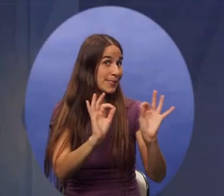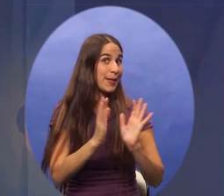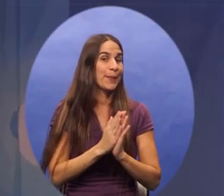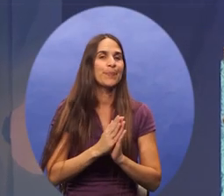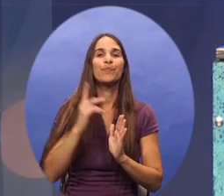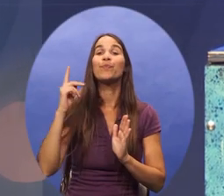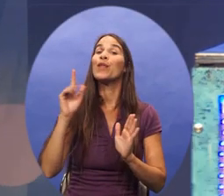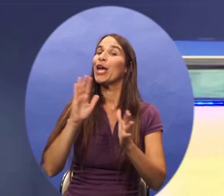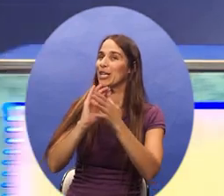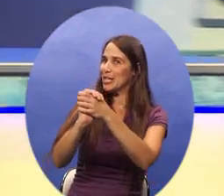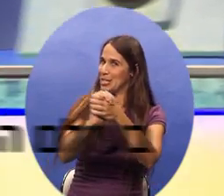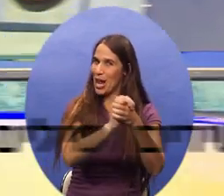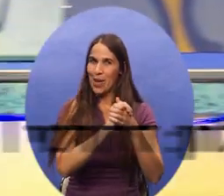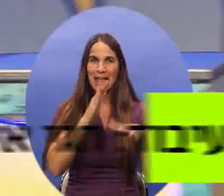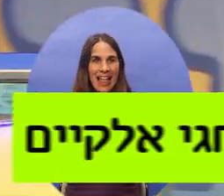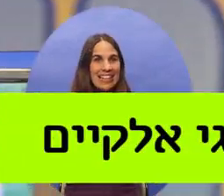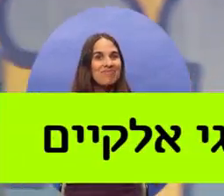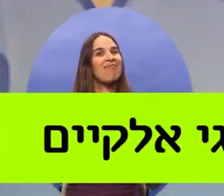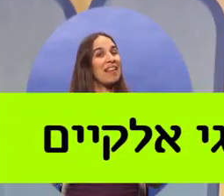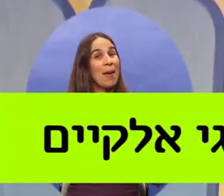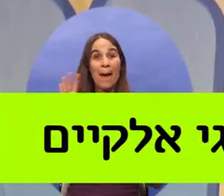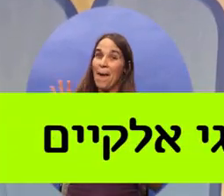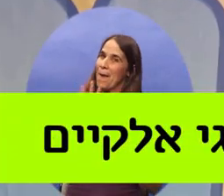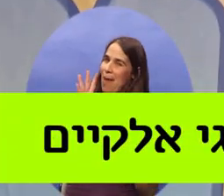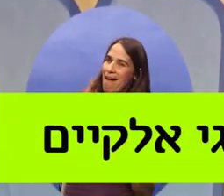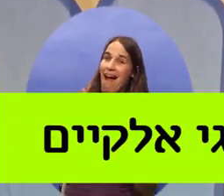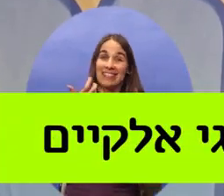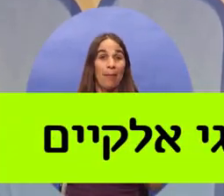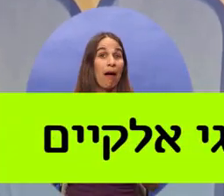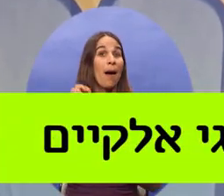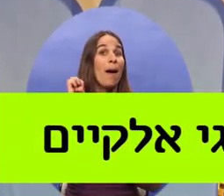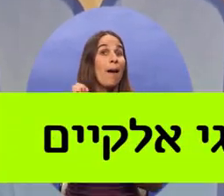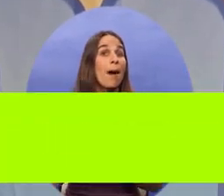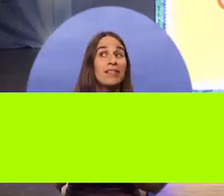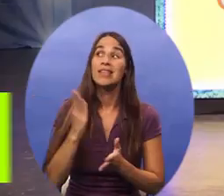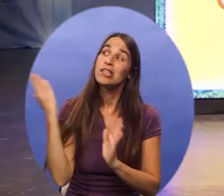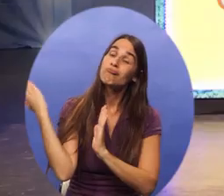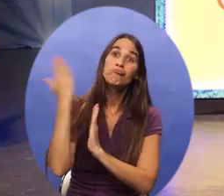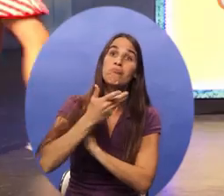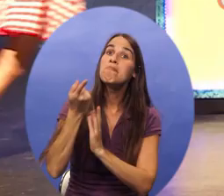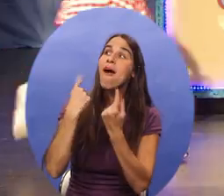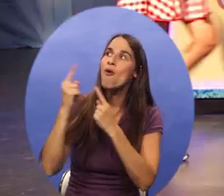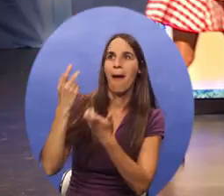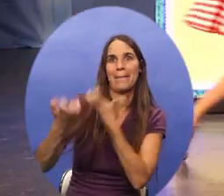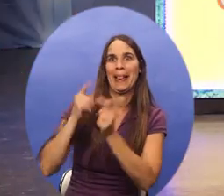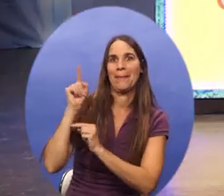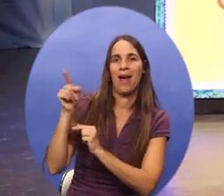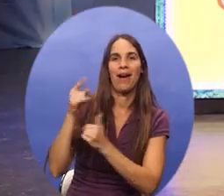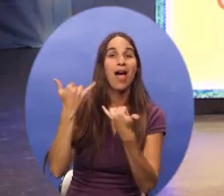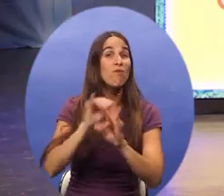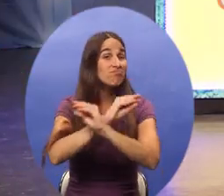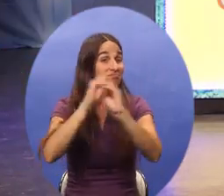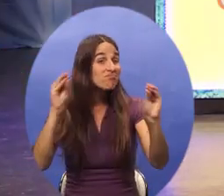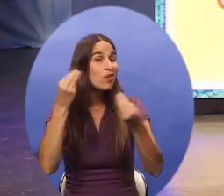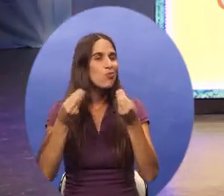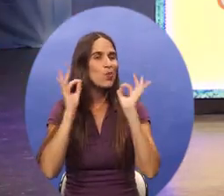ביחד, שלום לכם ילדים, כאן בך הטבח, באתי אליכם הישר מהמטבח, והיום נלמד משהו מיוחד,